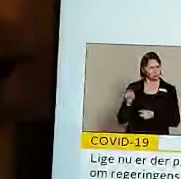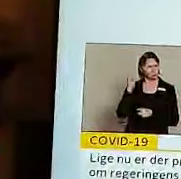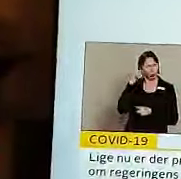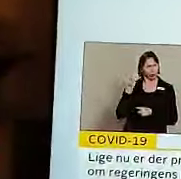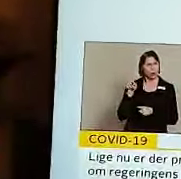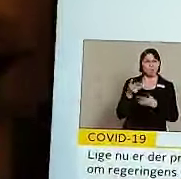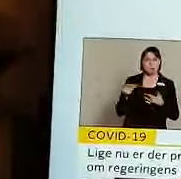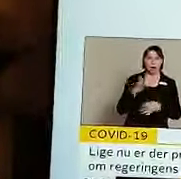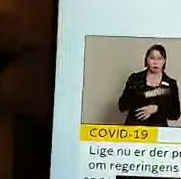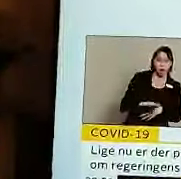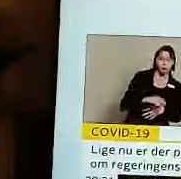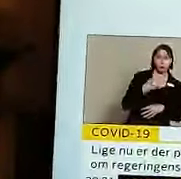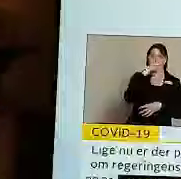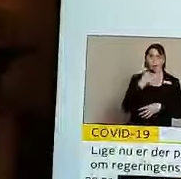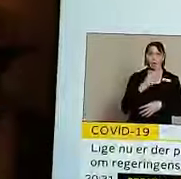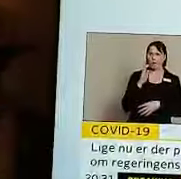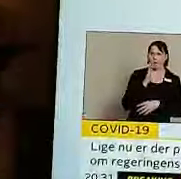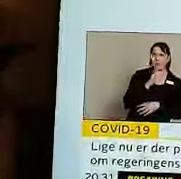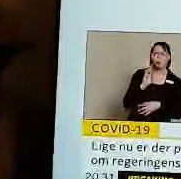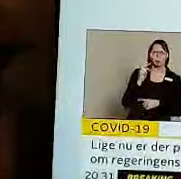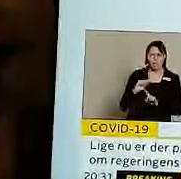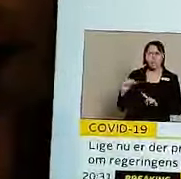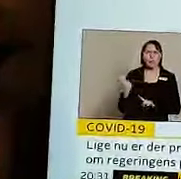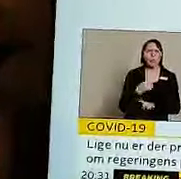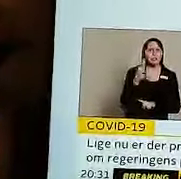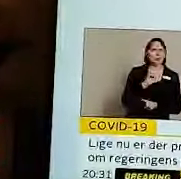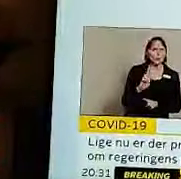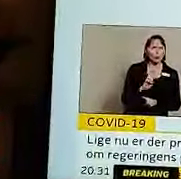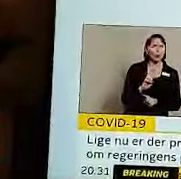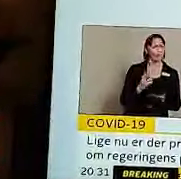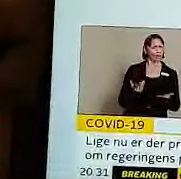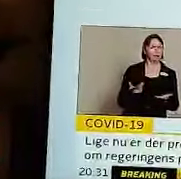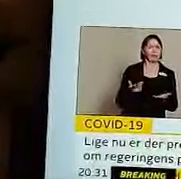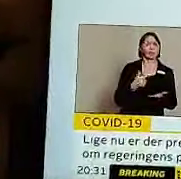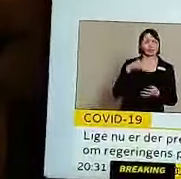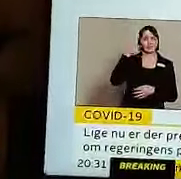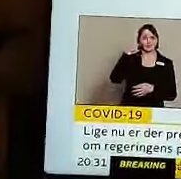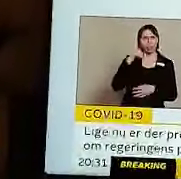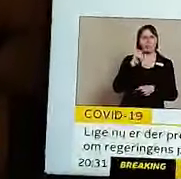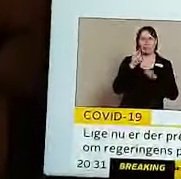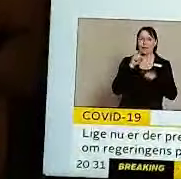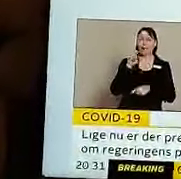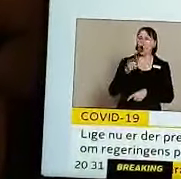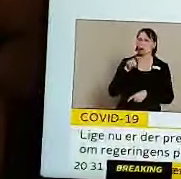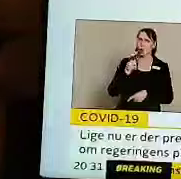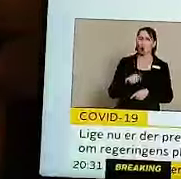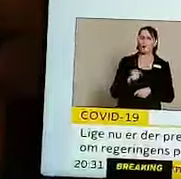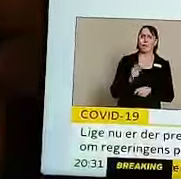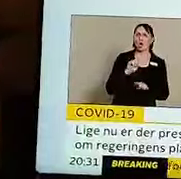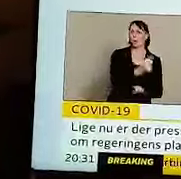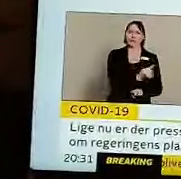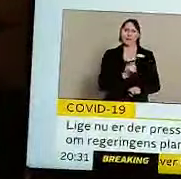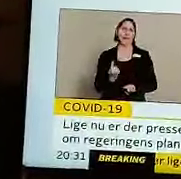أيضا قد ارتفع إلى 187 شخصا،